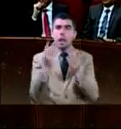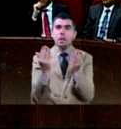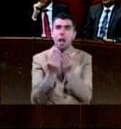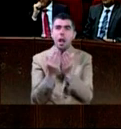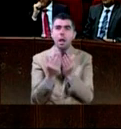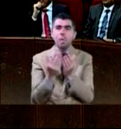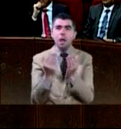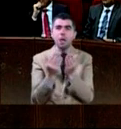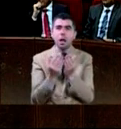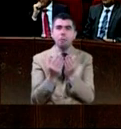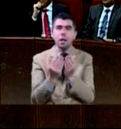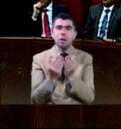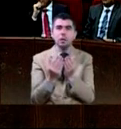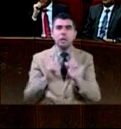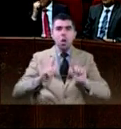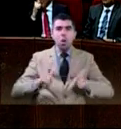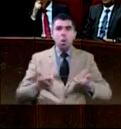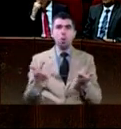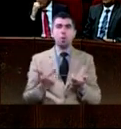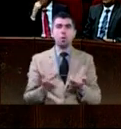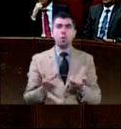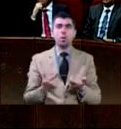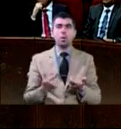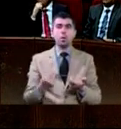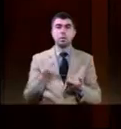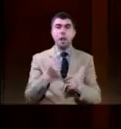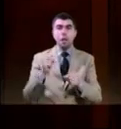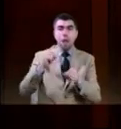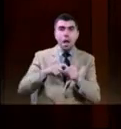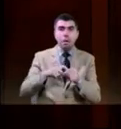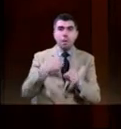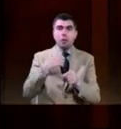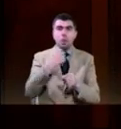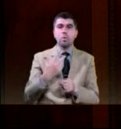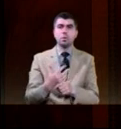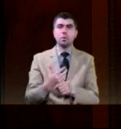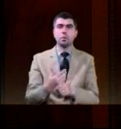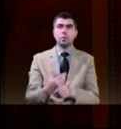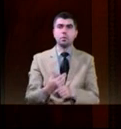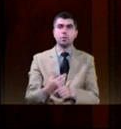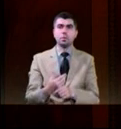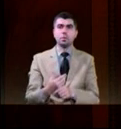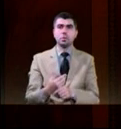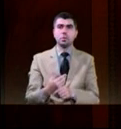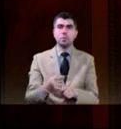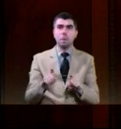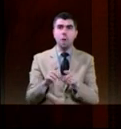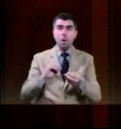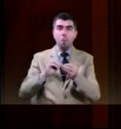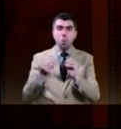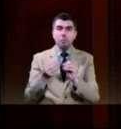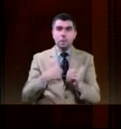ديال التعليم ولا مع تلاميذ الاطباء ولا مع النقابات. مالي انا يعني غير غاوي مشاكل